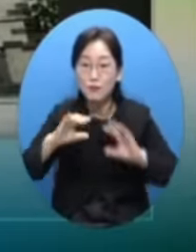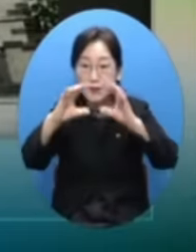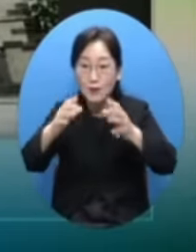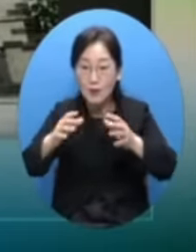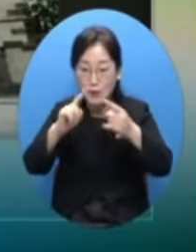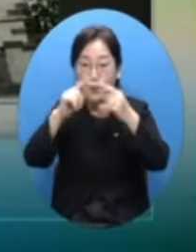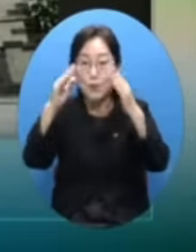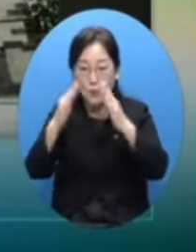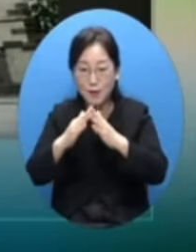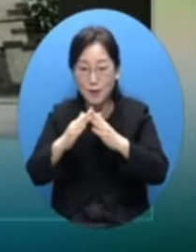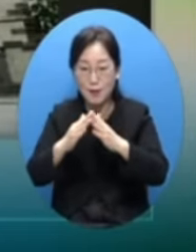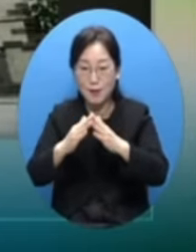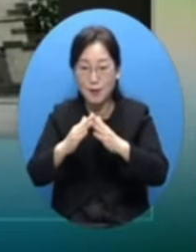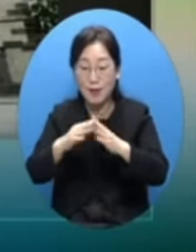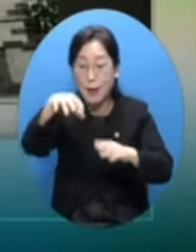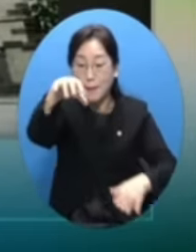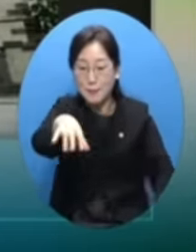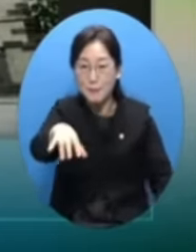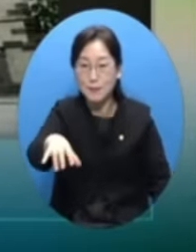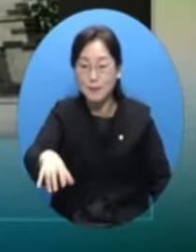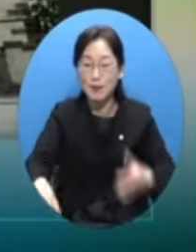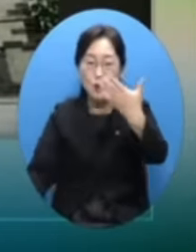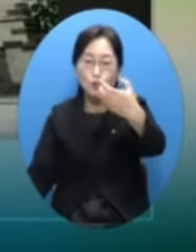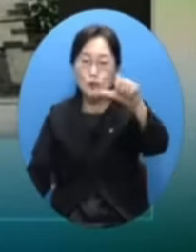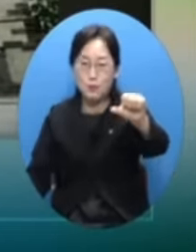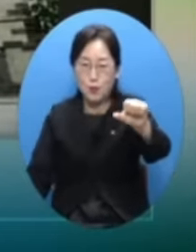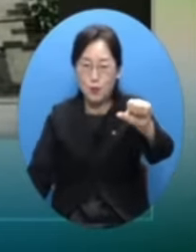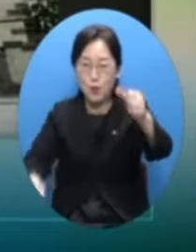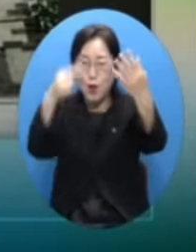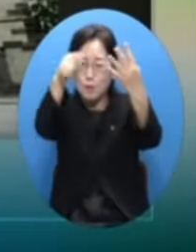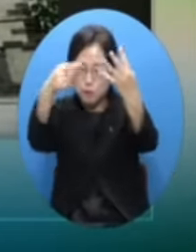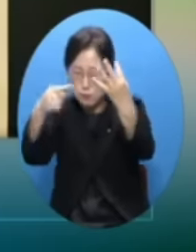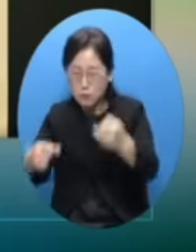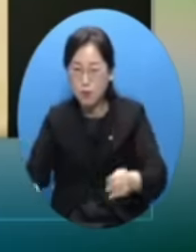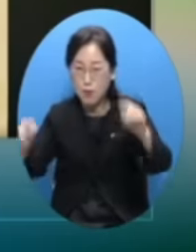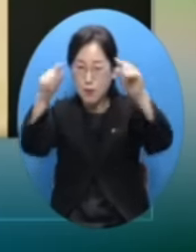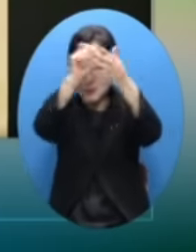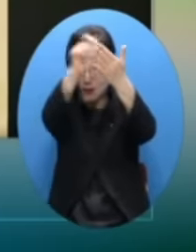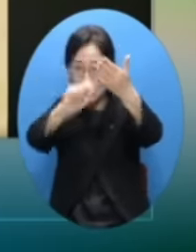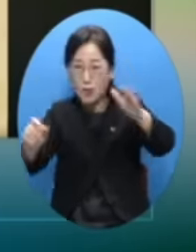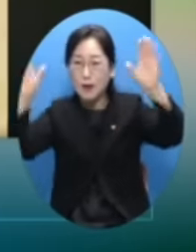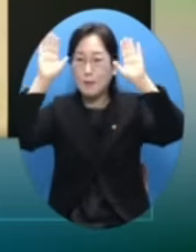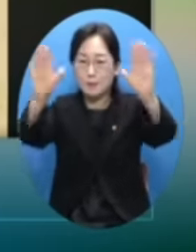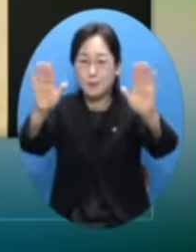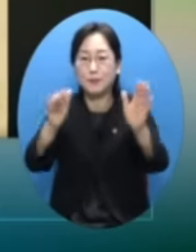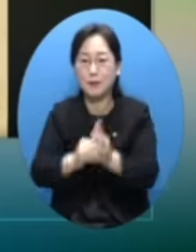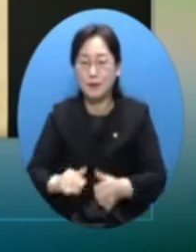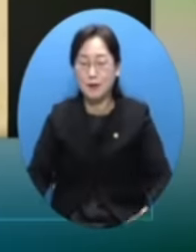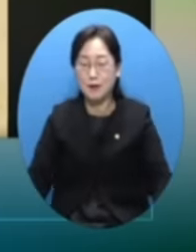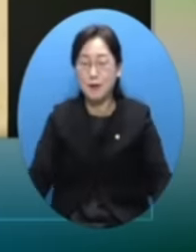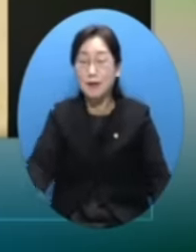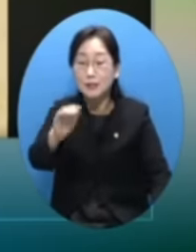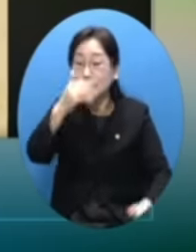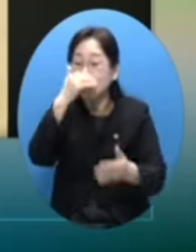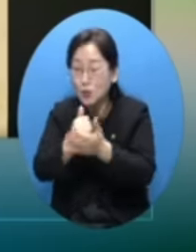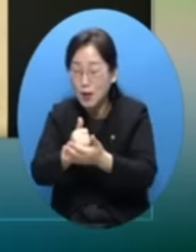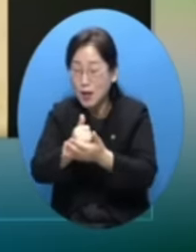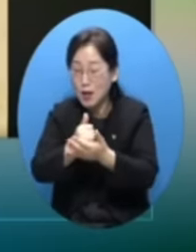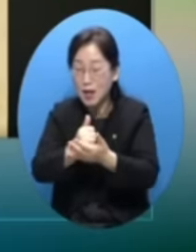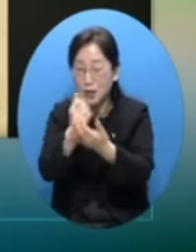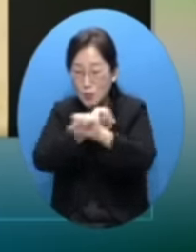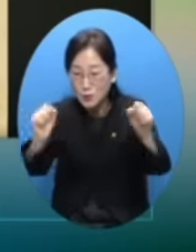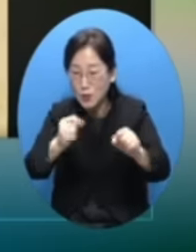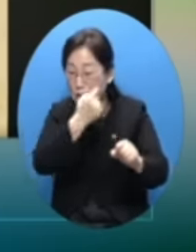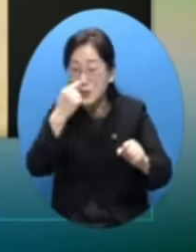교회 정문에 95개조의 항목을 써서 탁 붙였습니다. 지금 면제부 팔고 이런 것들이 잘못된